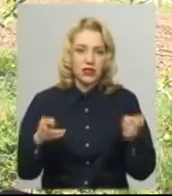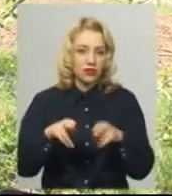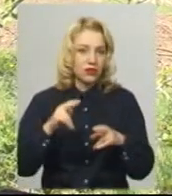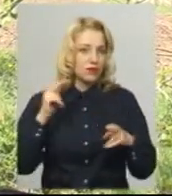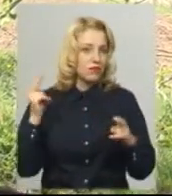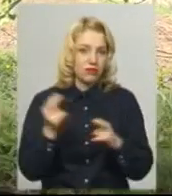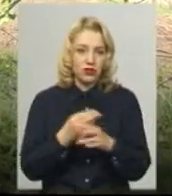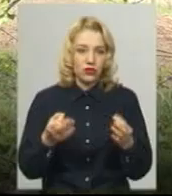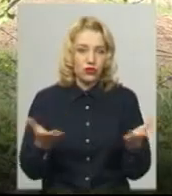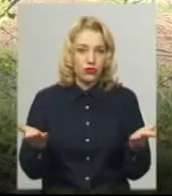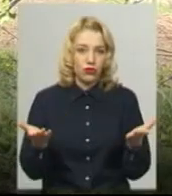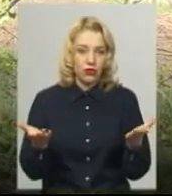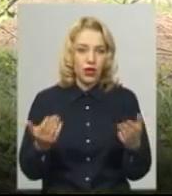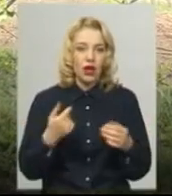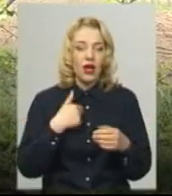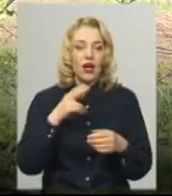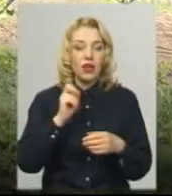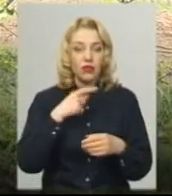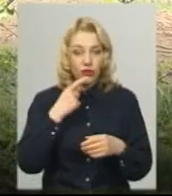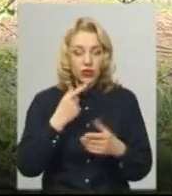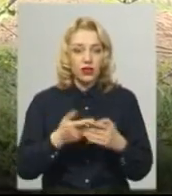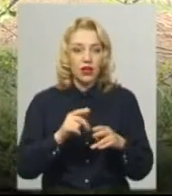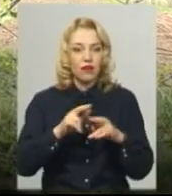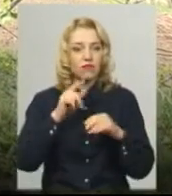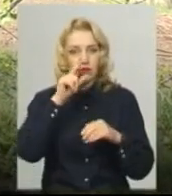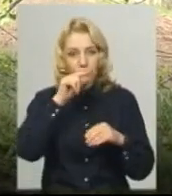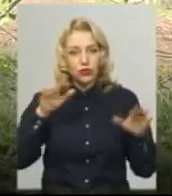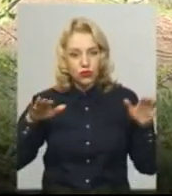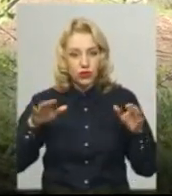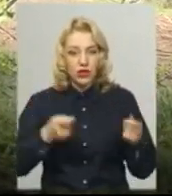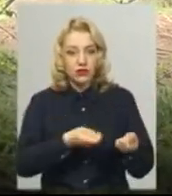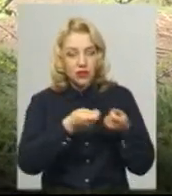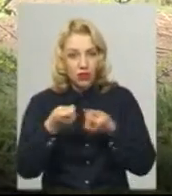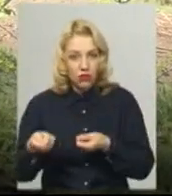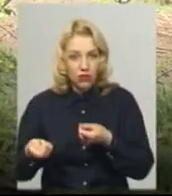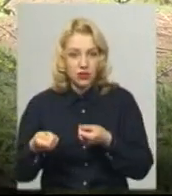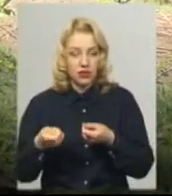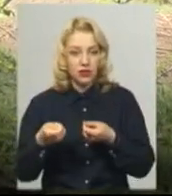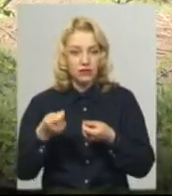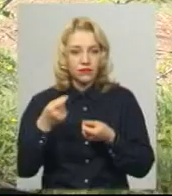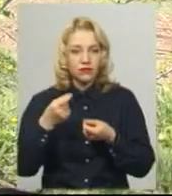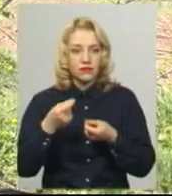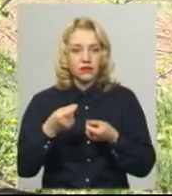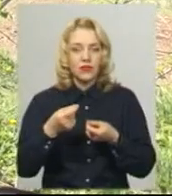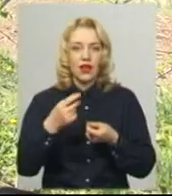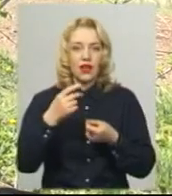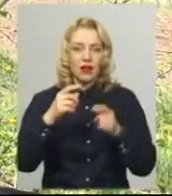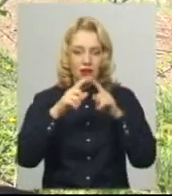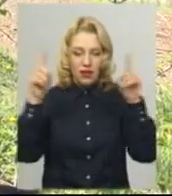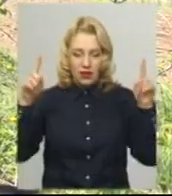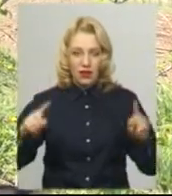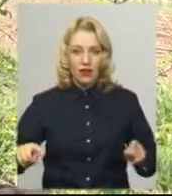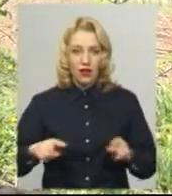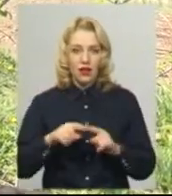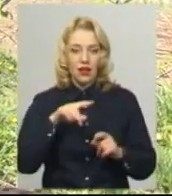тому що, як би то не було, пчолка заносить і ставить на рамку, от,